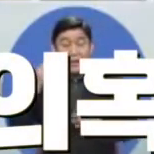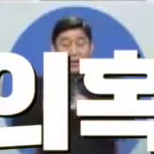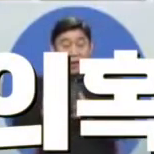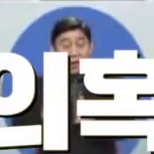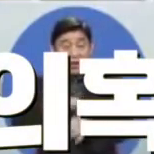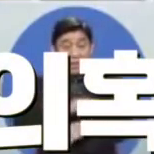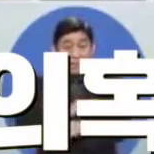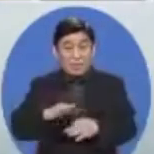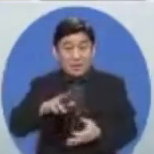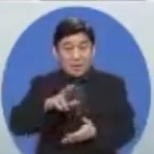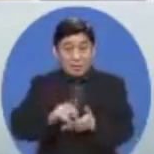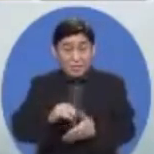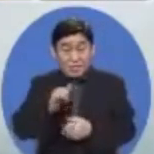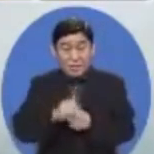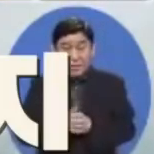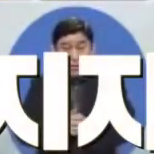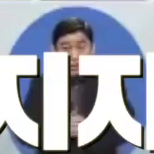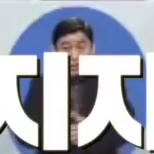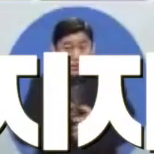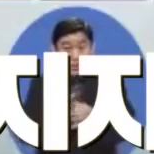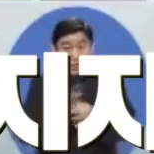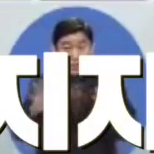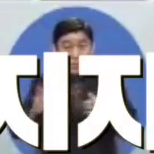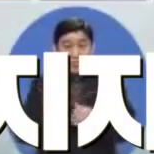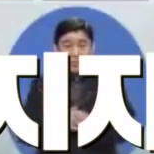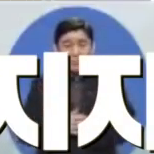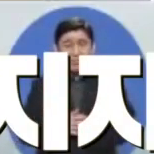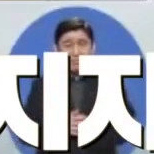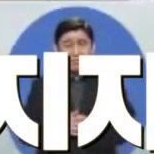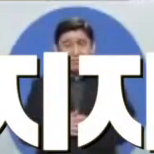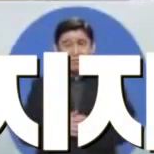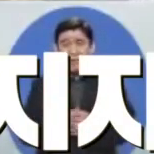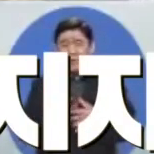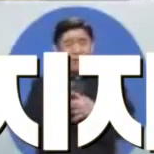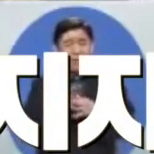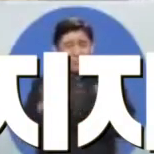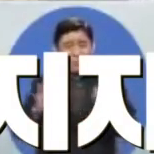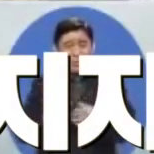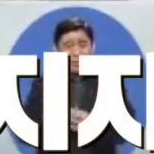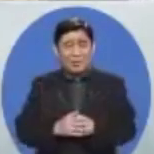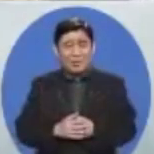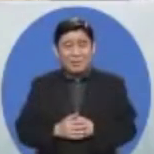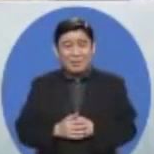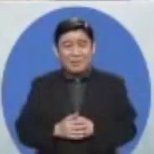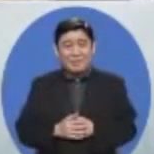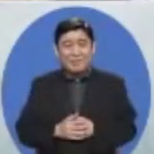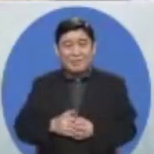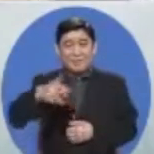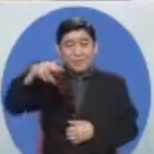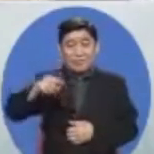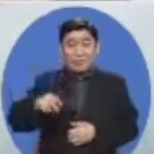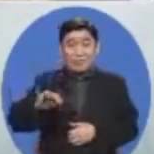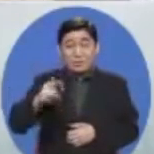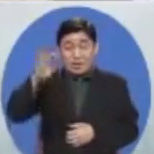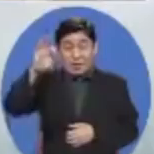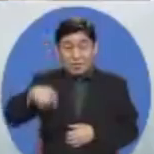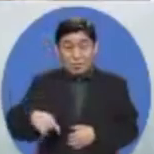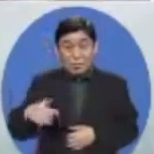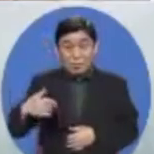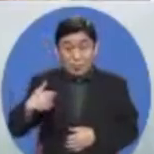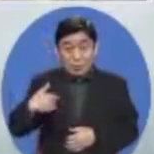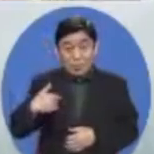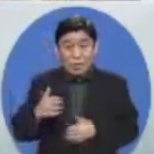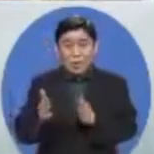있죠? 그거 사실 관계 없습니까? 이거 모르십니까? 관계 없습니다. 관계 없습니까? 네. 주진우 모르십니까?